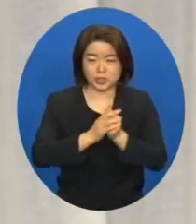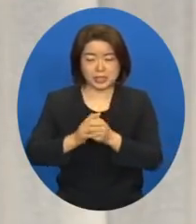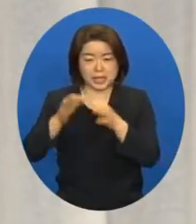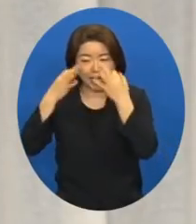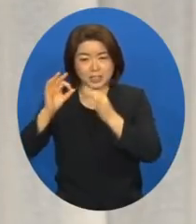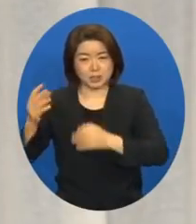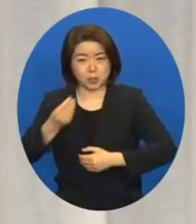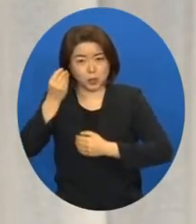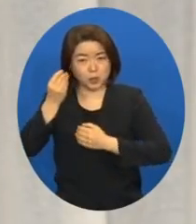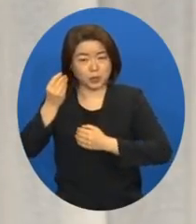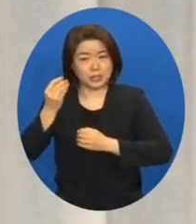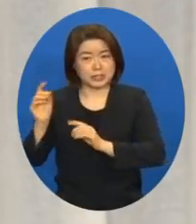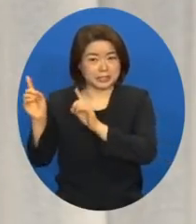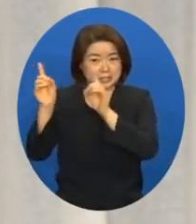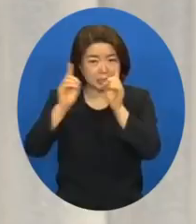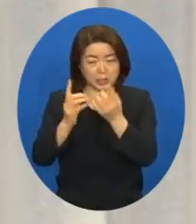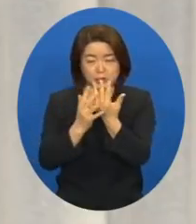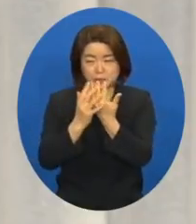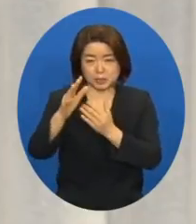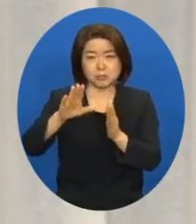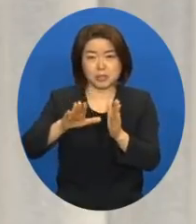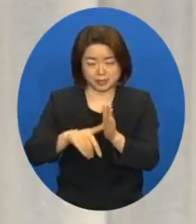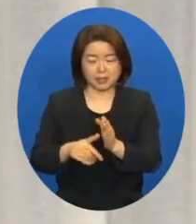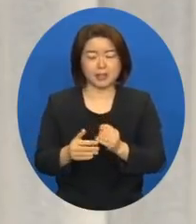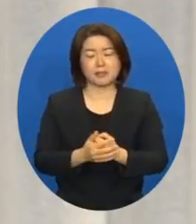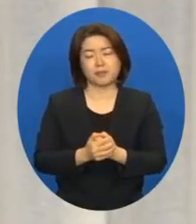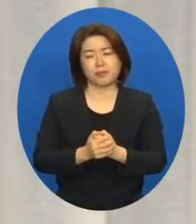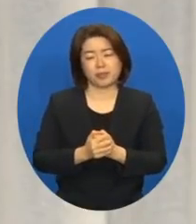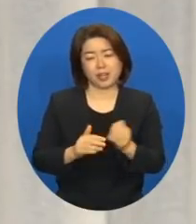때 가정 부흥회를 하려고